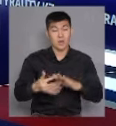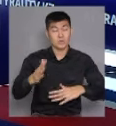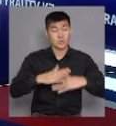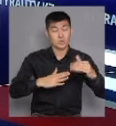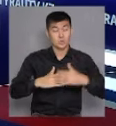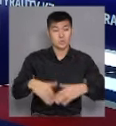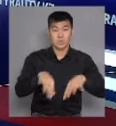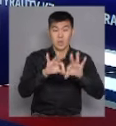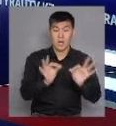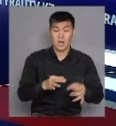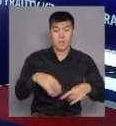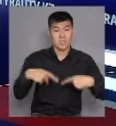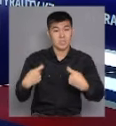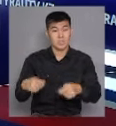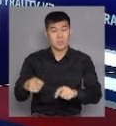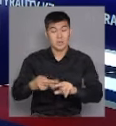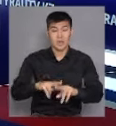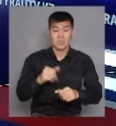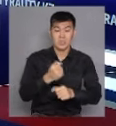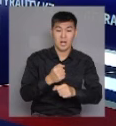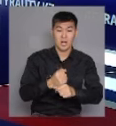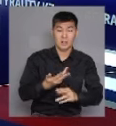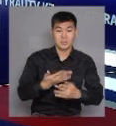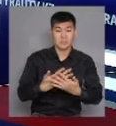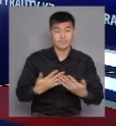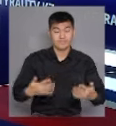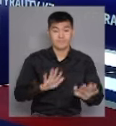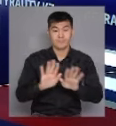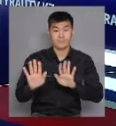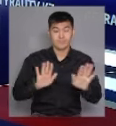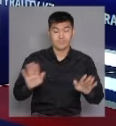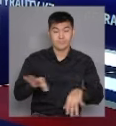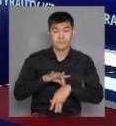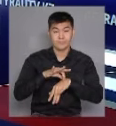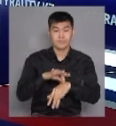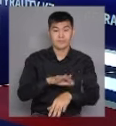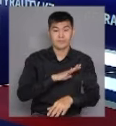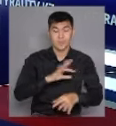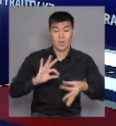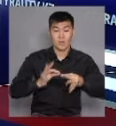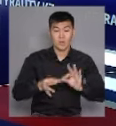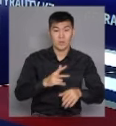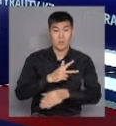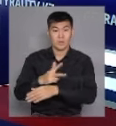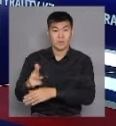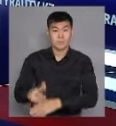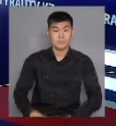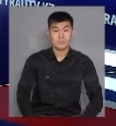өнершілері мен жергілікті тауар өндірушілері дайындаған көрмеге шеберлер қолынан шыққан бұйымдар қойылды. Толығырақ бейнематериалда.